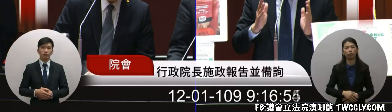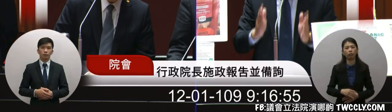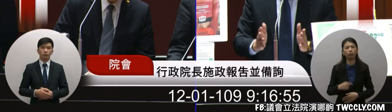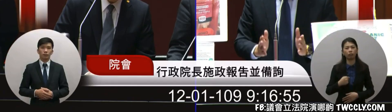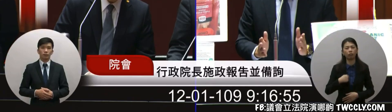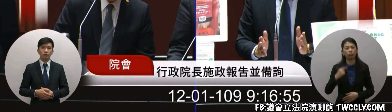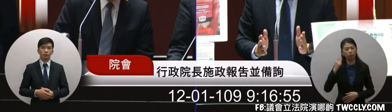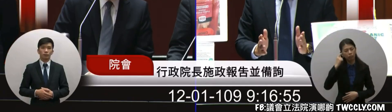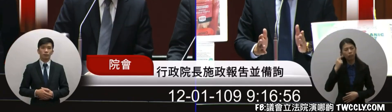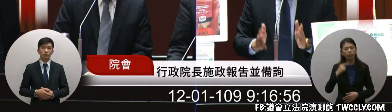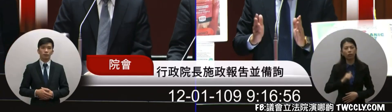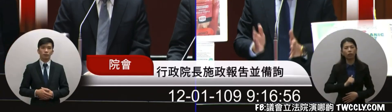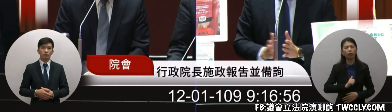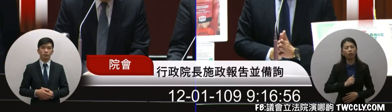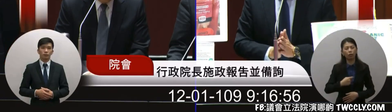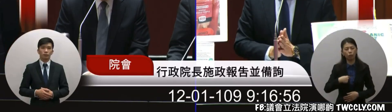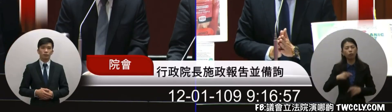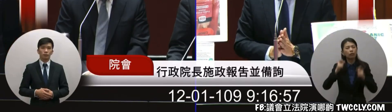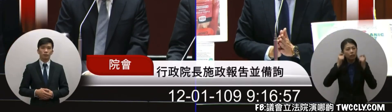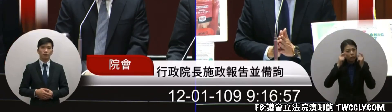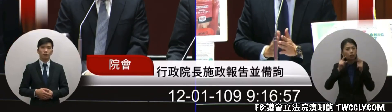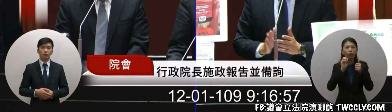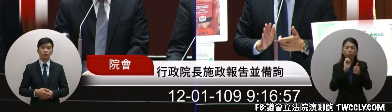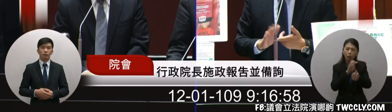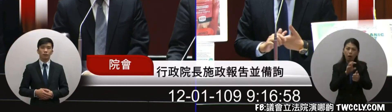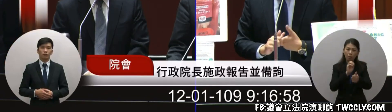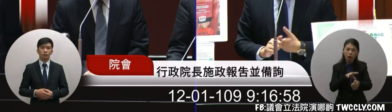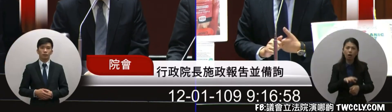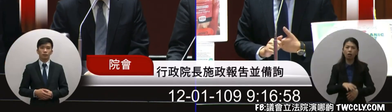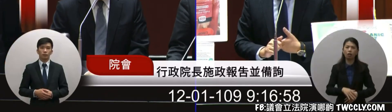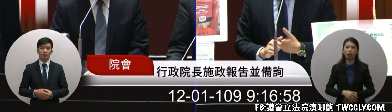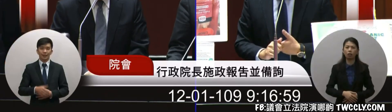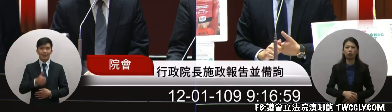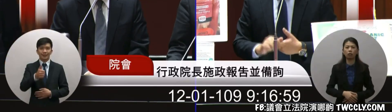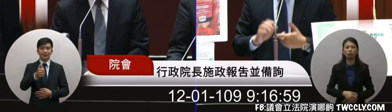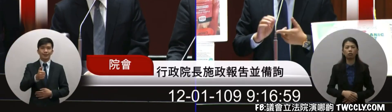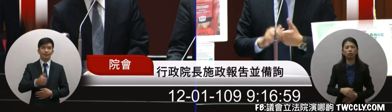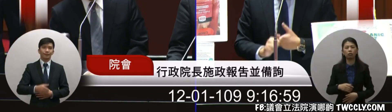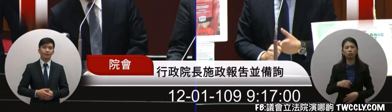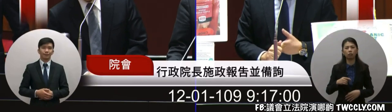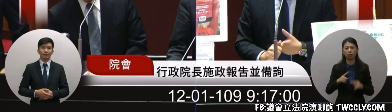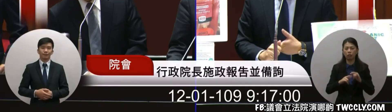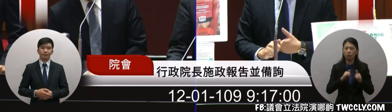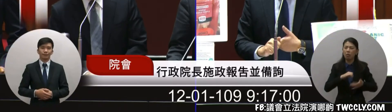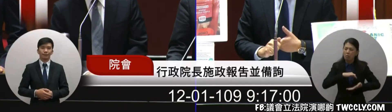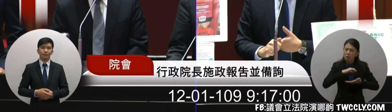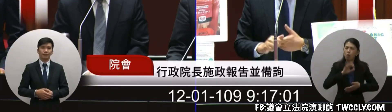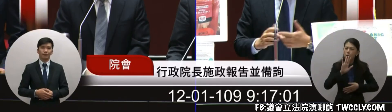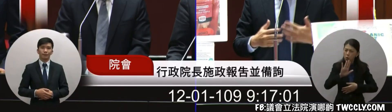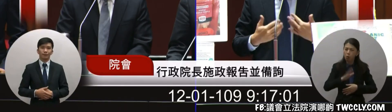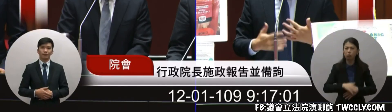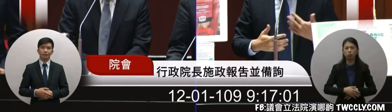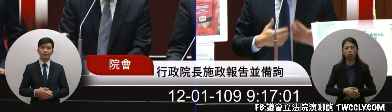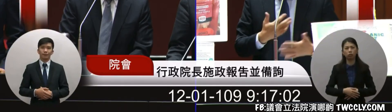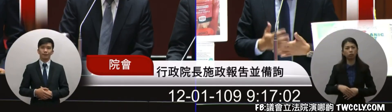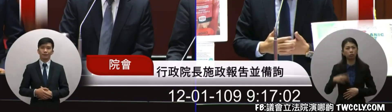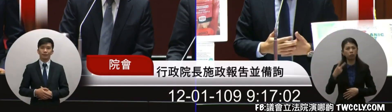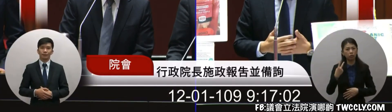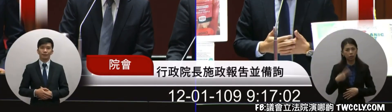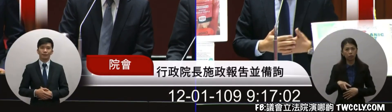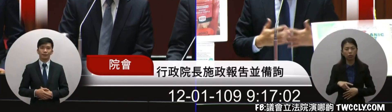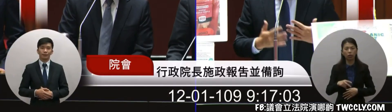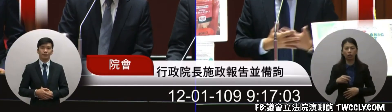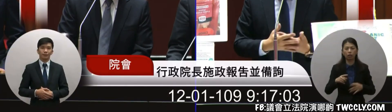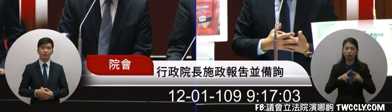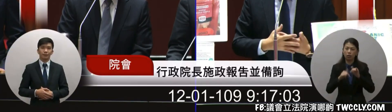的是很善意的在提醒行政团队这边，其实国人还是担忧的。而且我们也不要忘了，就是说因为我们的这个膳食习